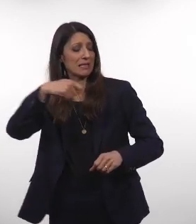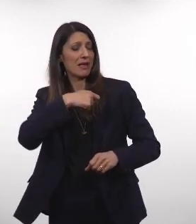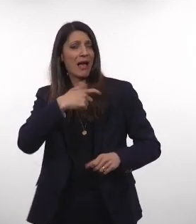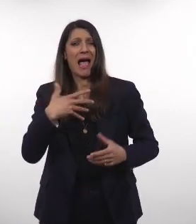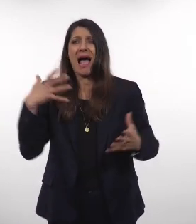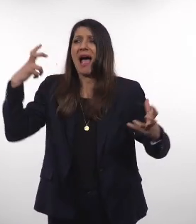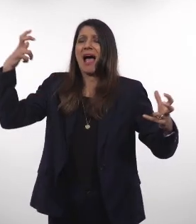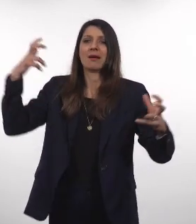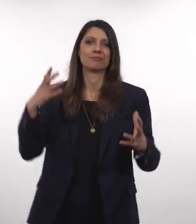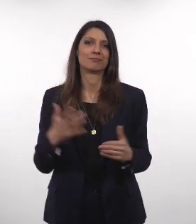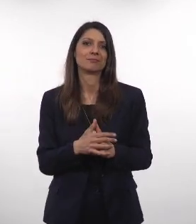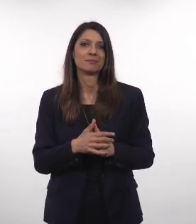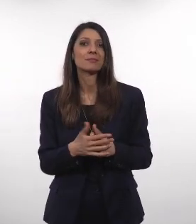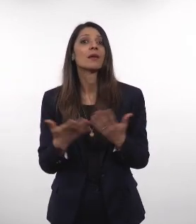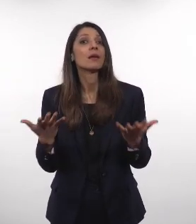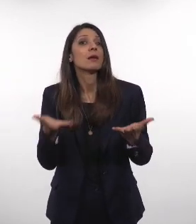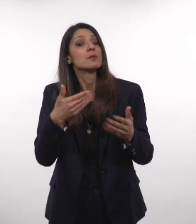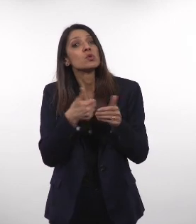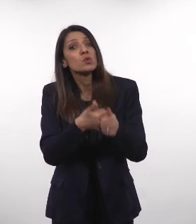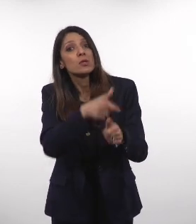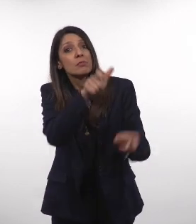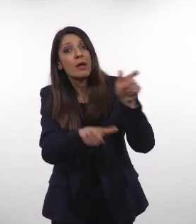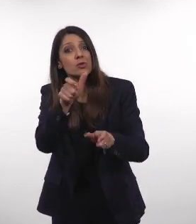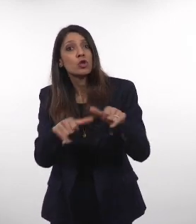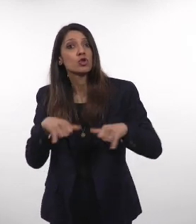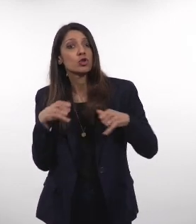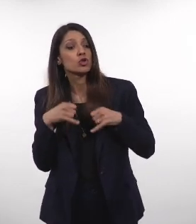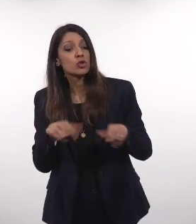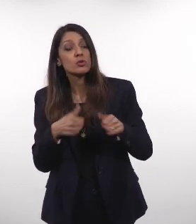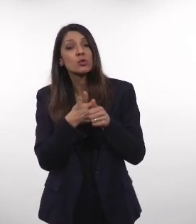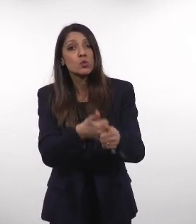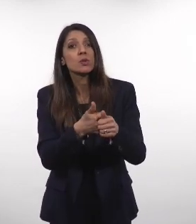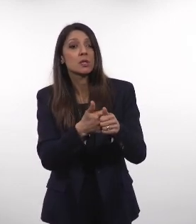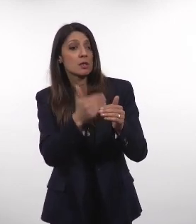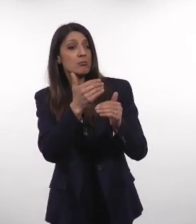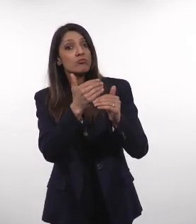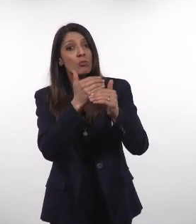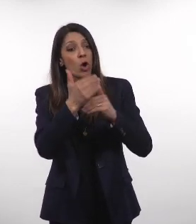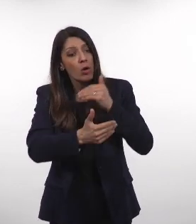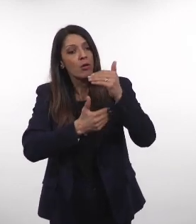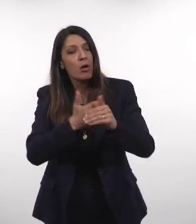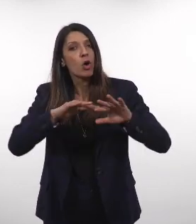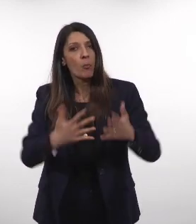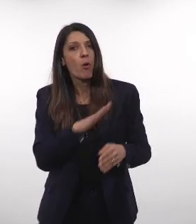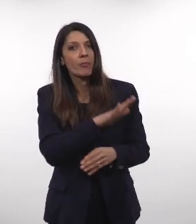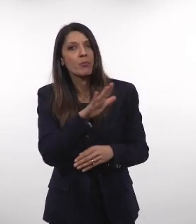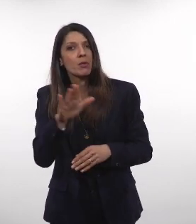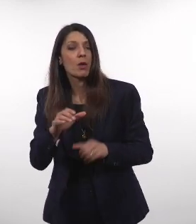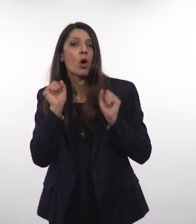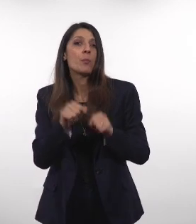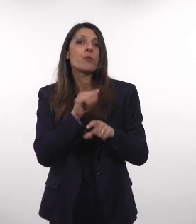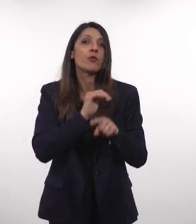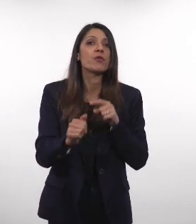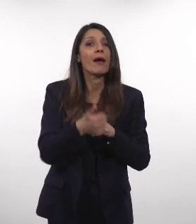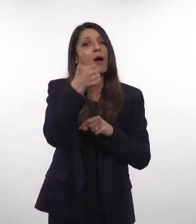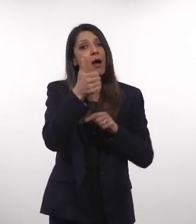Super. En fonction du jeune et de l'état d'avancement du programme d'habituation aux soins, on réalise 1 ou plusieurs actes